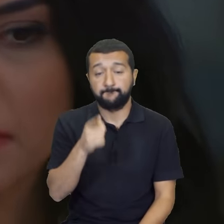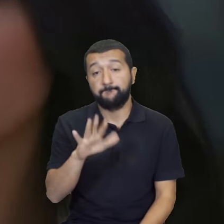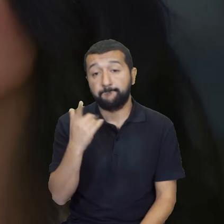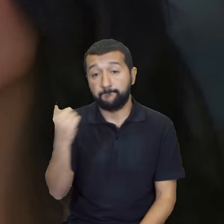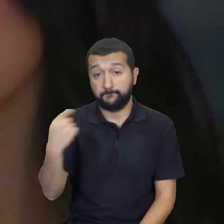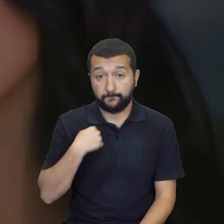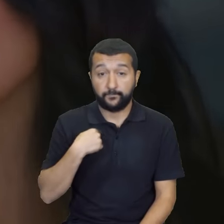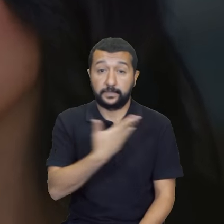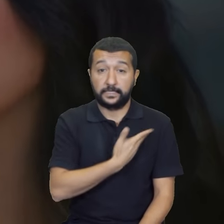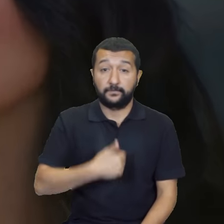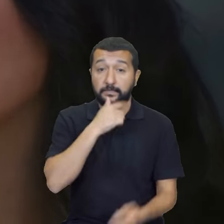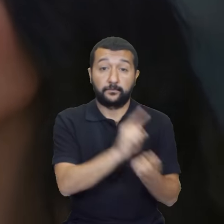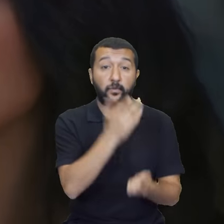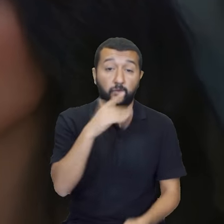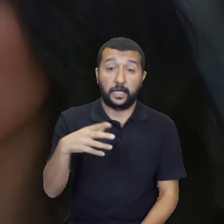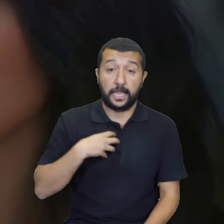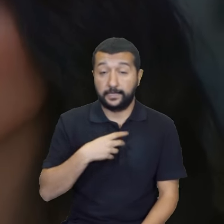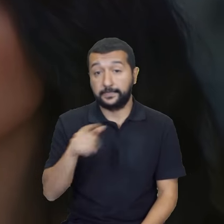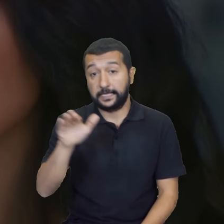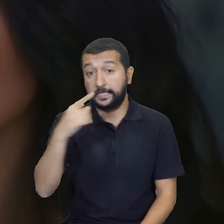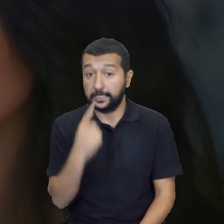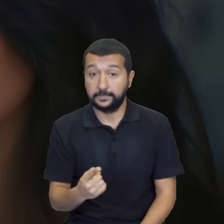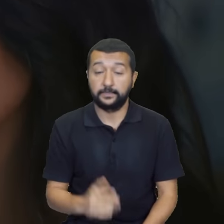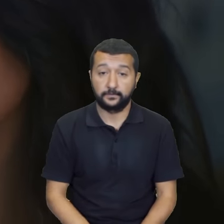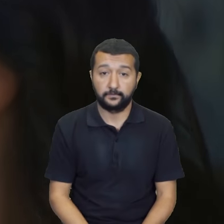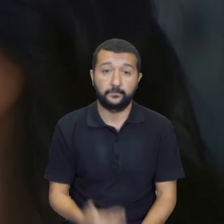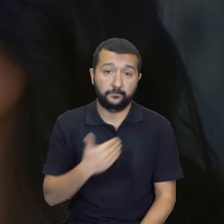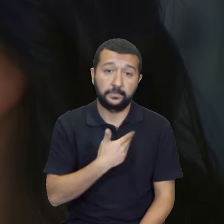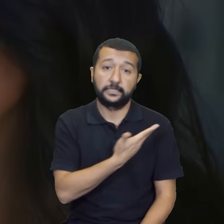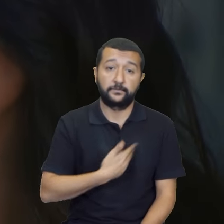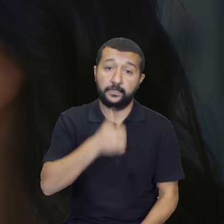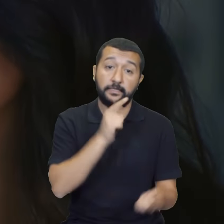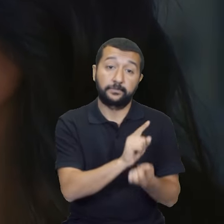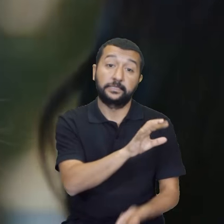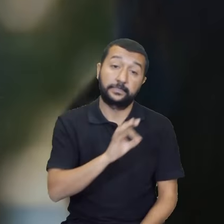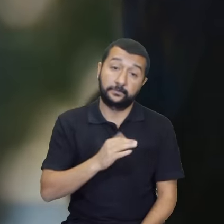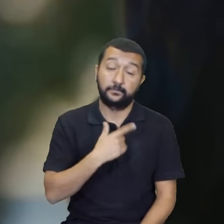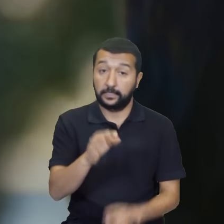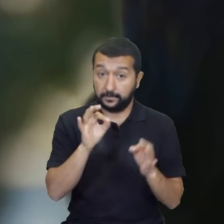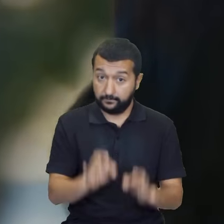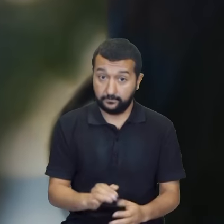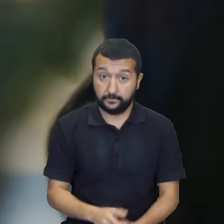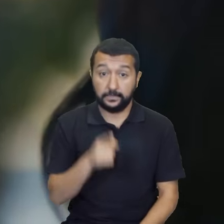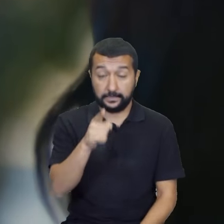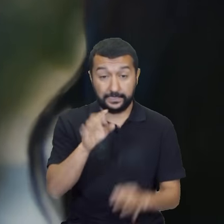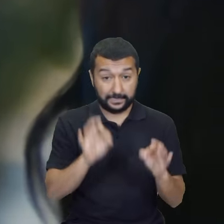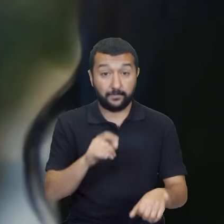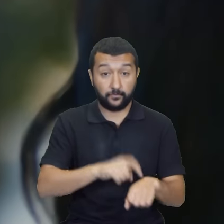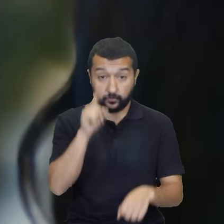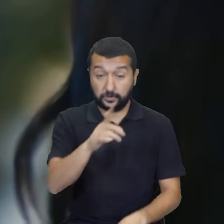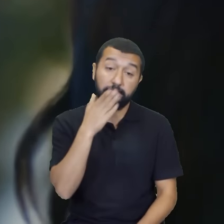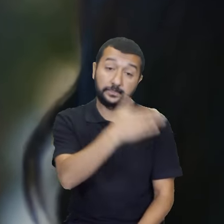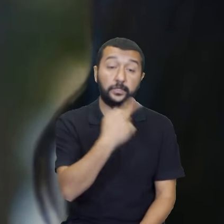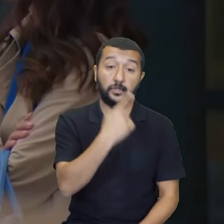Yani biri bana sevdiğin adam yoksa annesinin hayatımı dese... ...ben sevdiğim adamı tercih ederim. Hah, işte tam da bunu